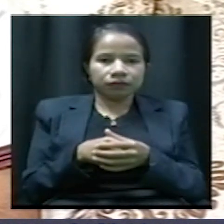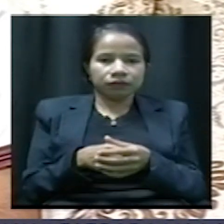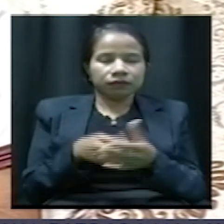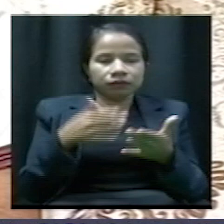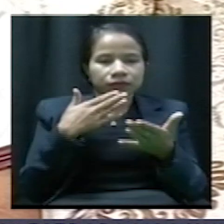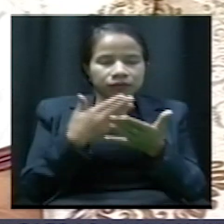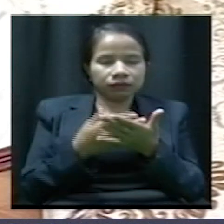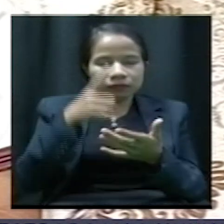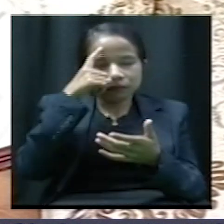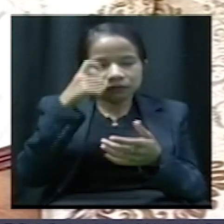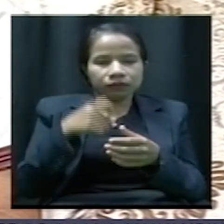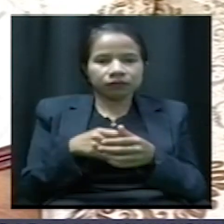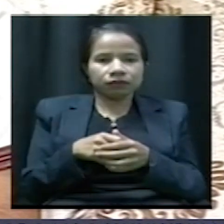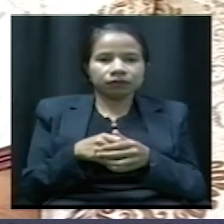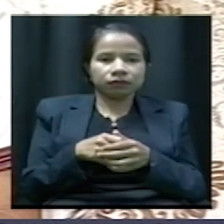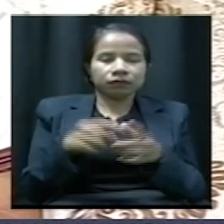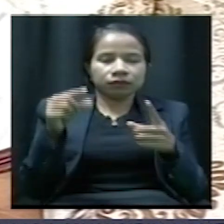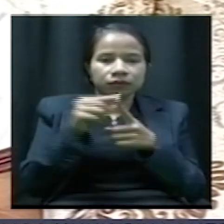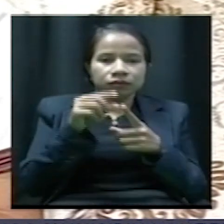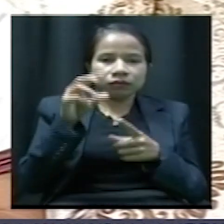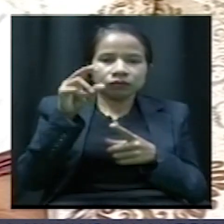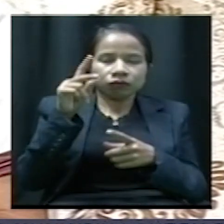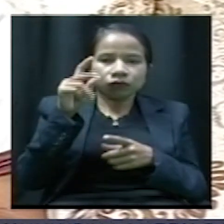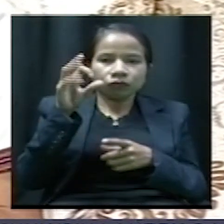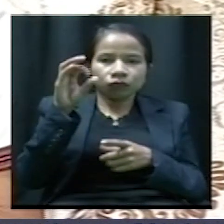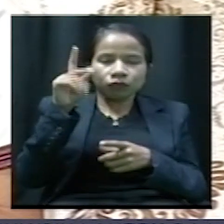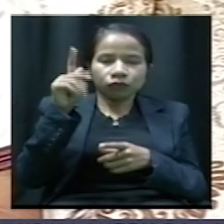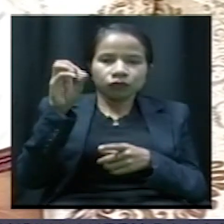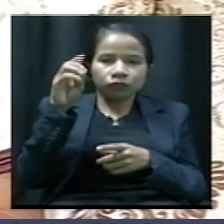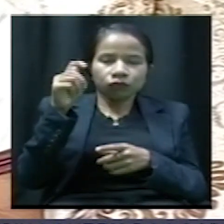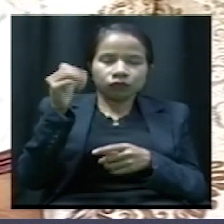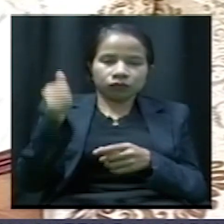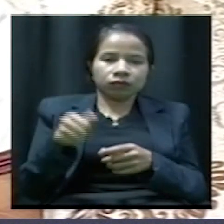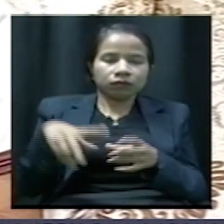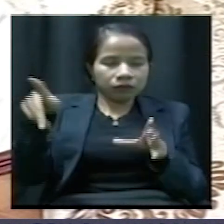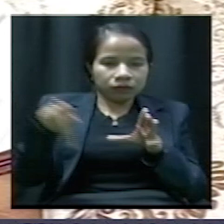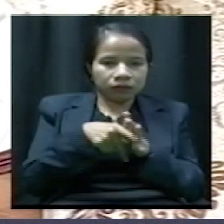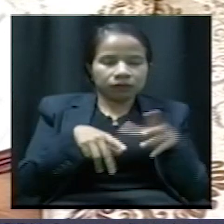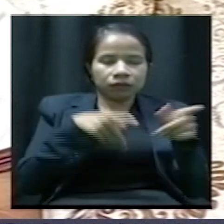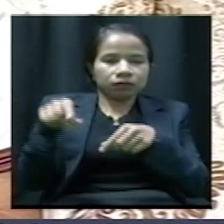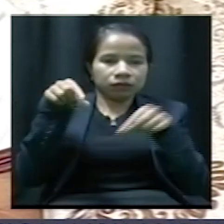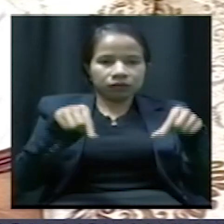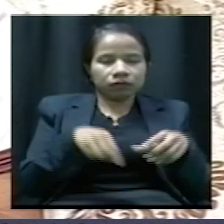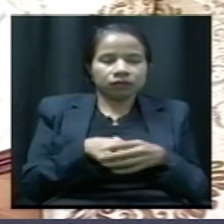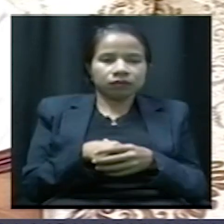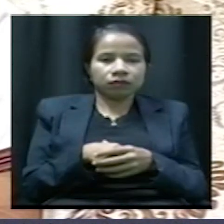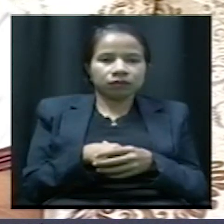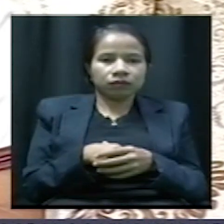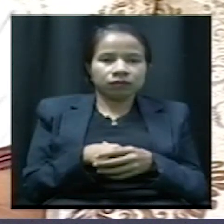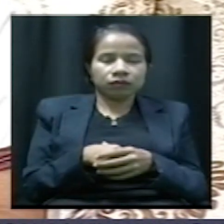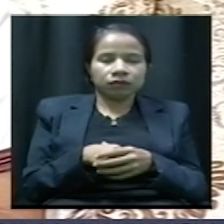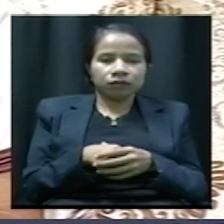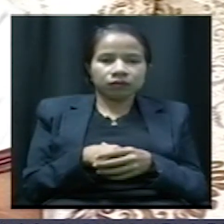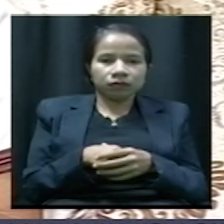ninia vantage en tamba sama ka presija kota ne ho di asigura e mo defisiensi ne partisipasaun e ho kota ida